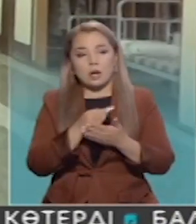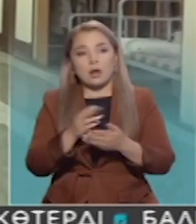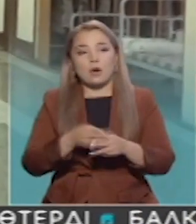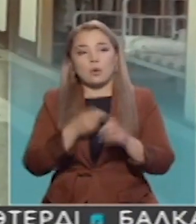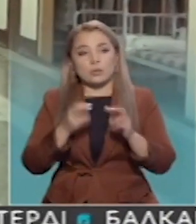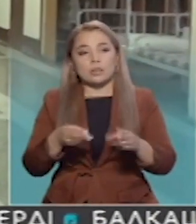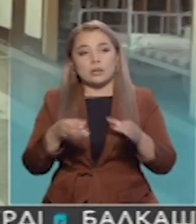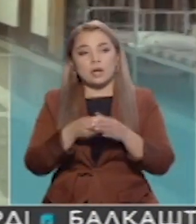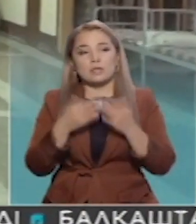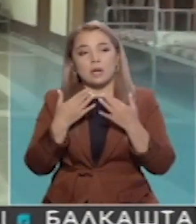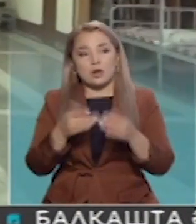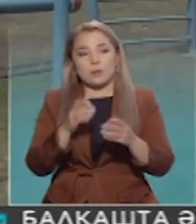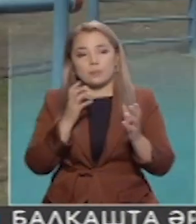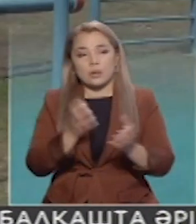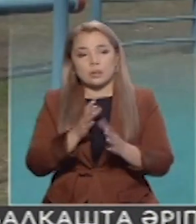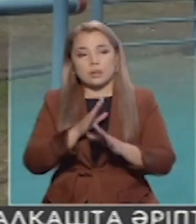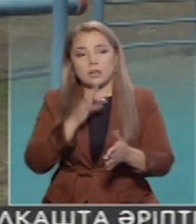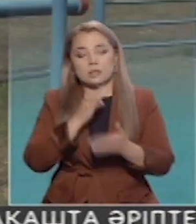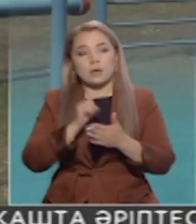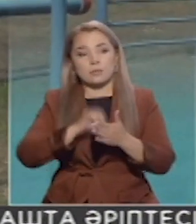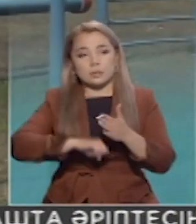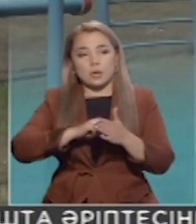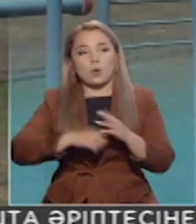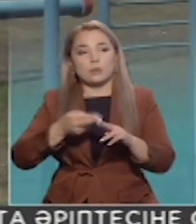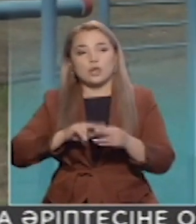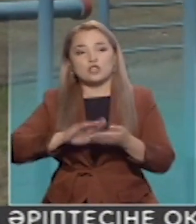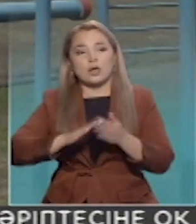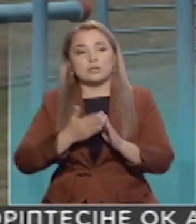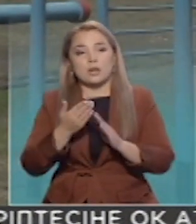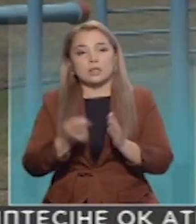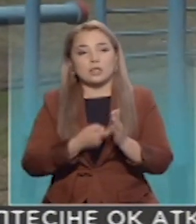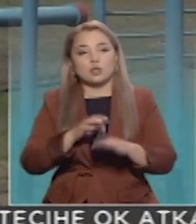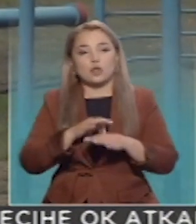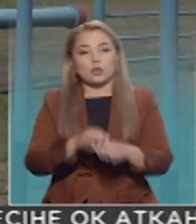талаптарын сақтамағаннан болуы мүмкін. Қазір бұл жағдай бойынша арнайы